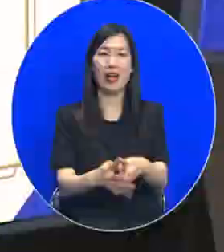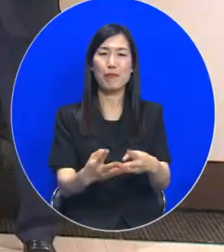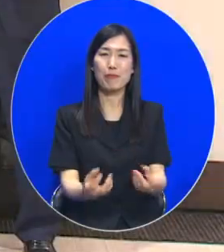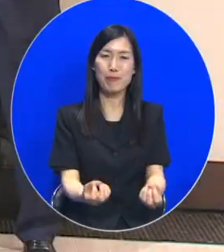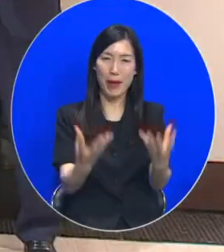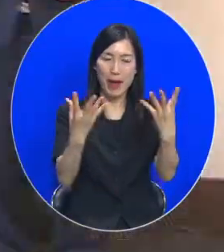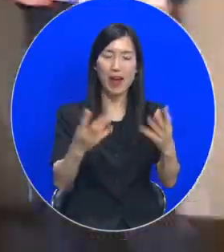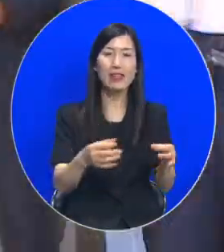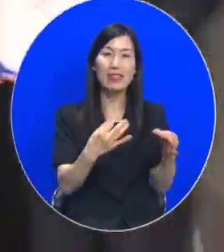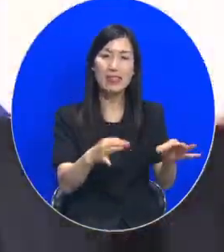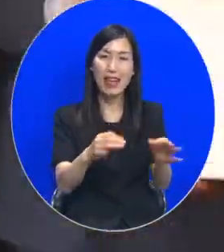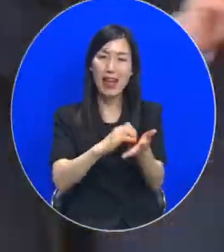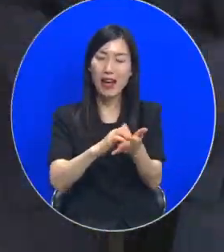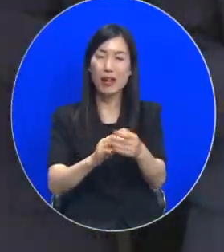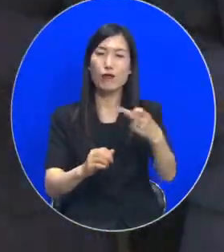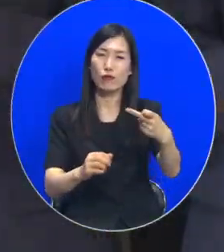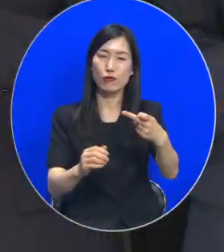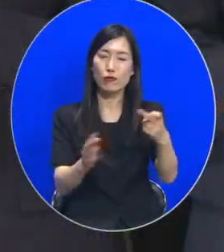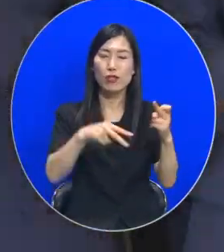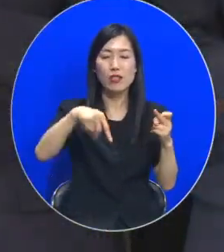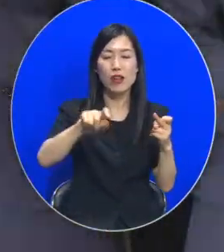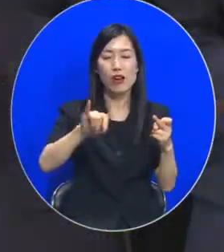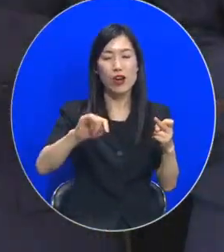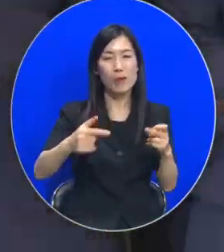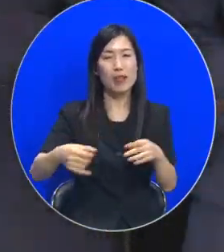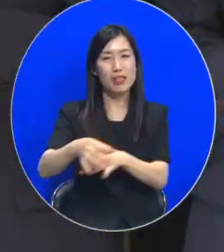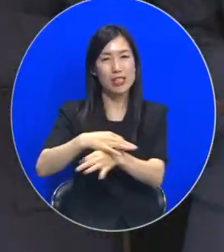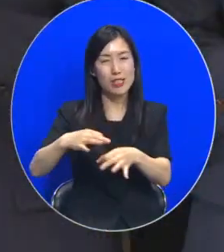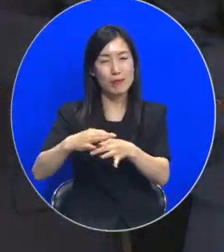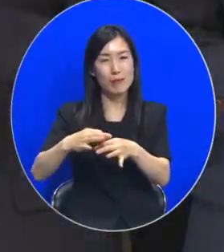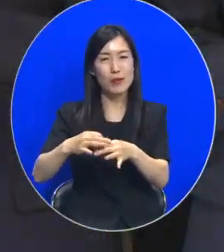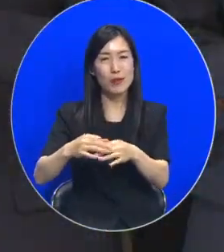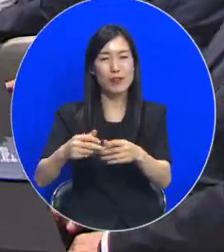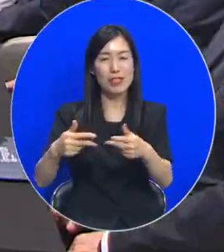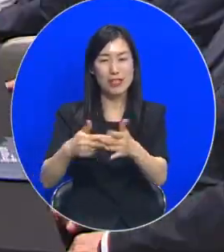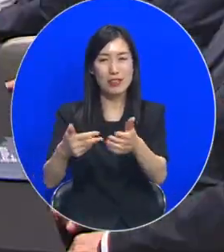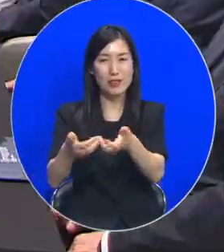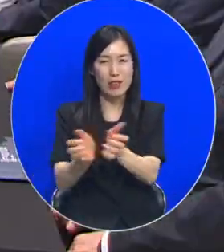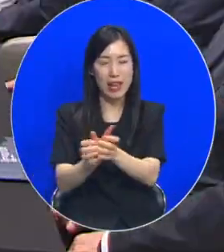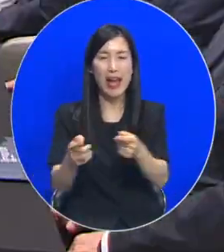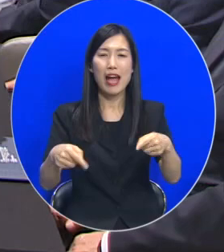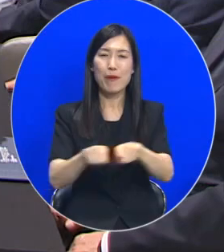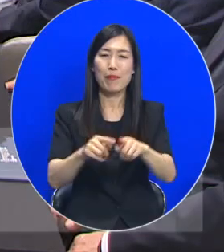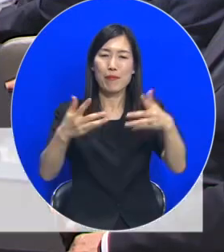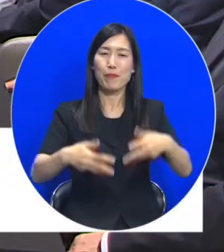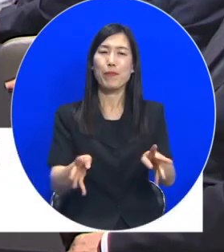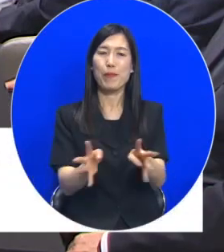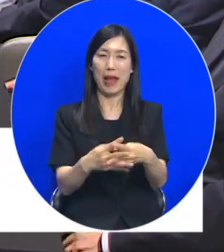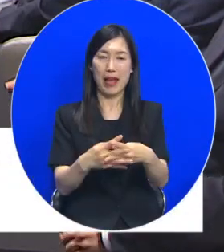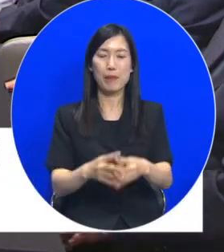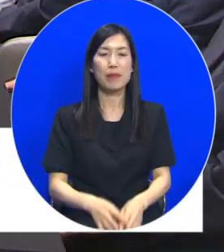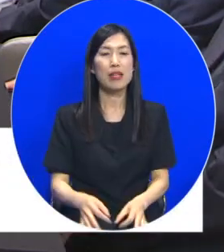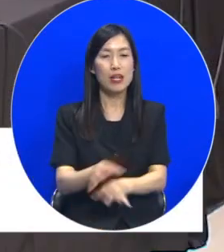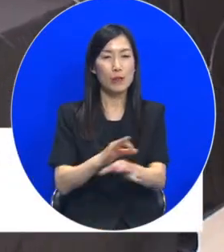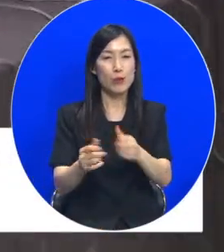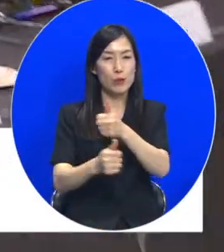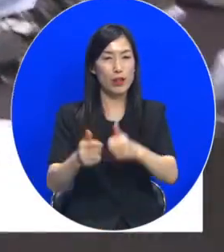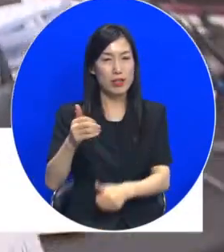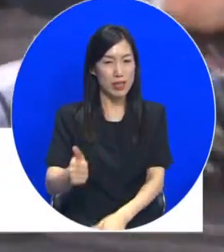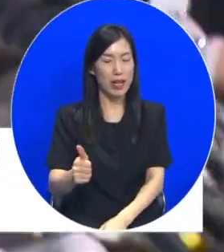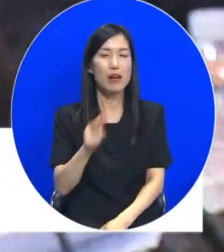12개 취급은행과 서민금융진흥원 간 취급협약을 체결했습니다 김주연 금융위원장은